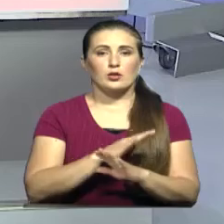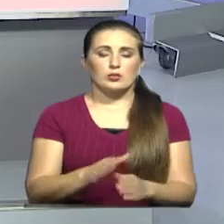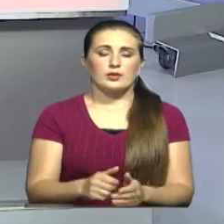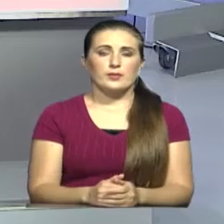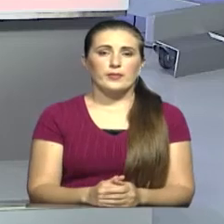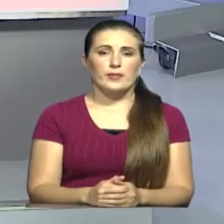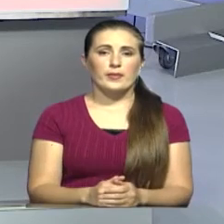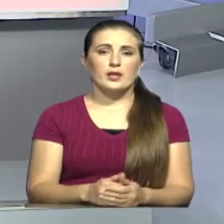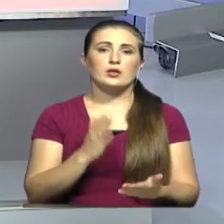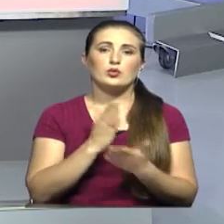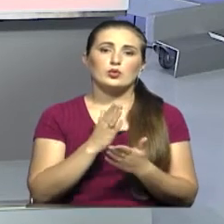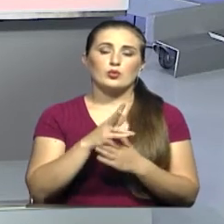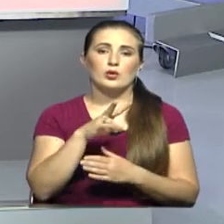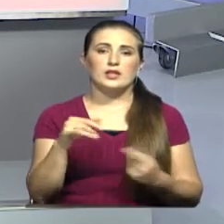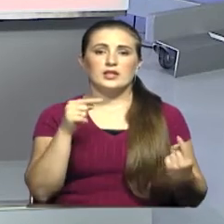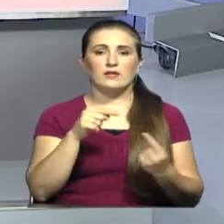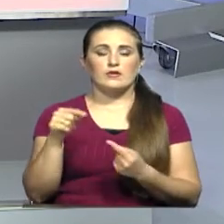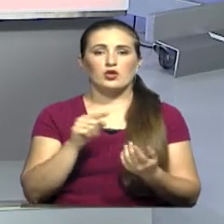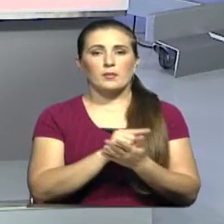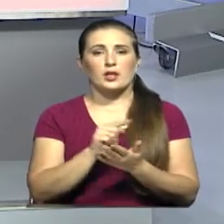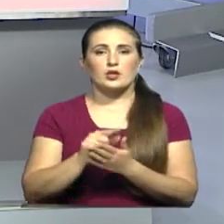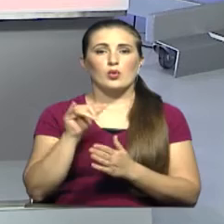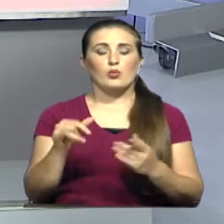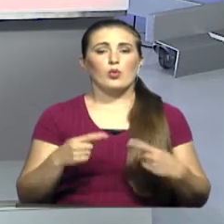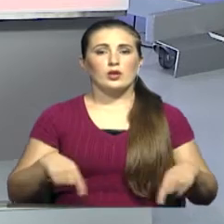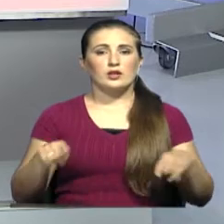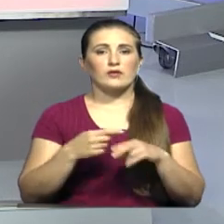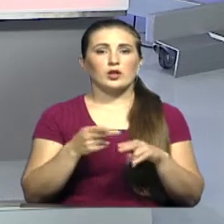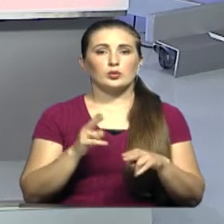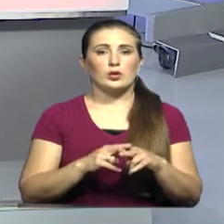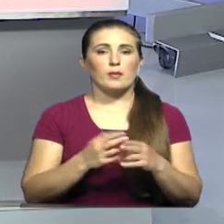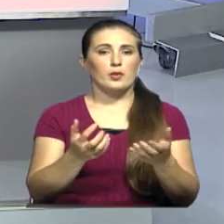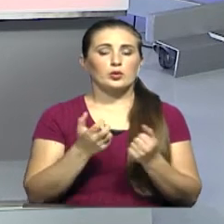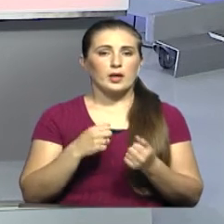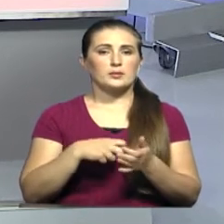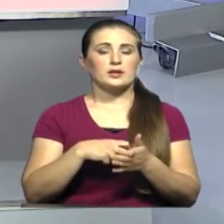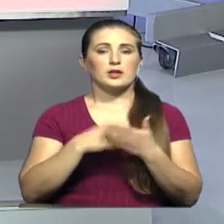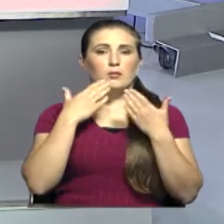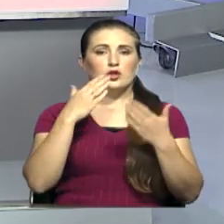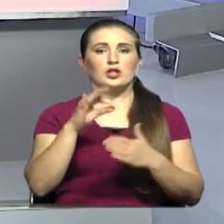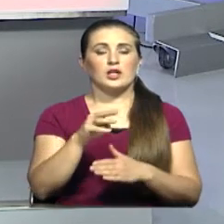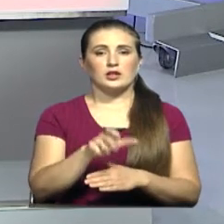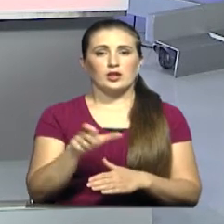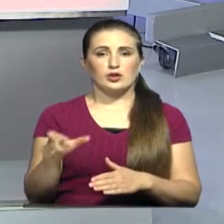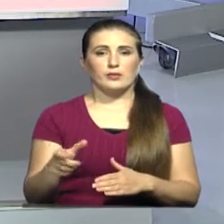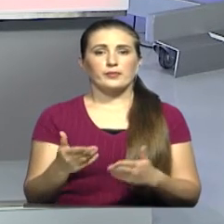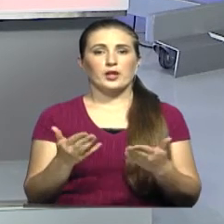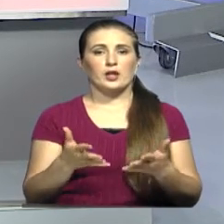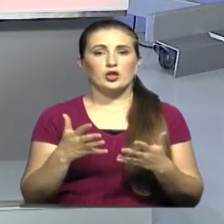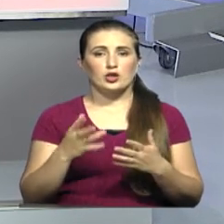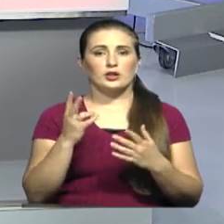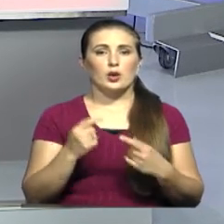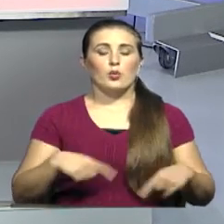А существует ли соответствующая обязанность у органов, в которые поступает письменное обращение от граждан? Конечно же. На